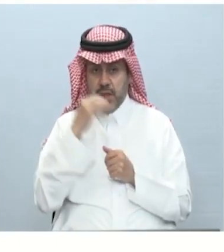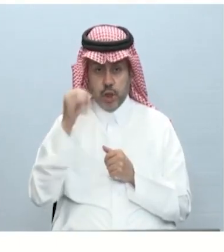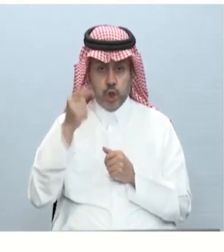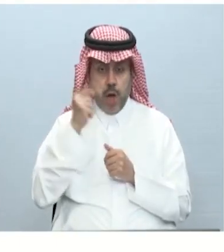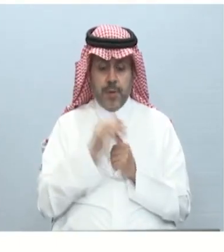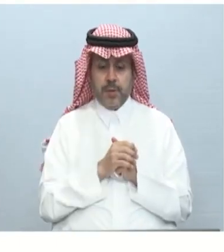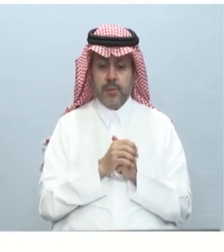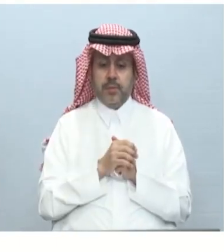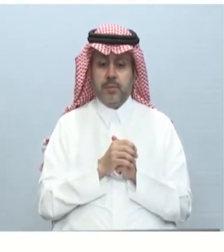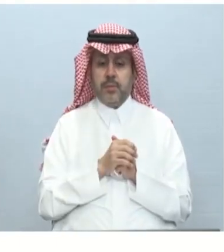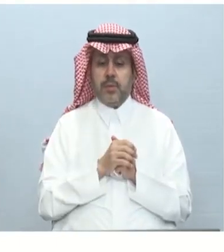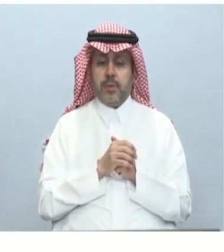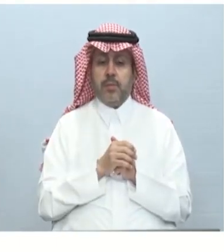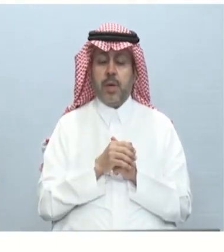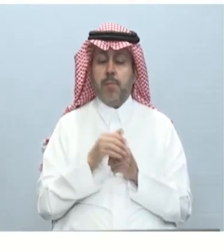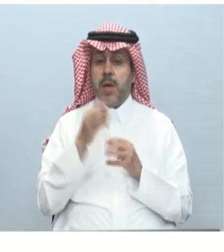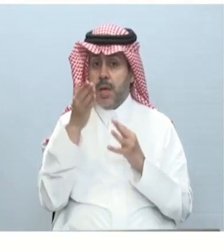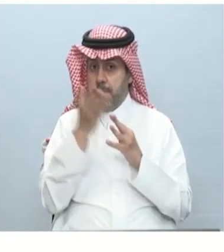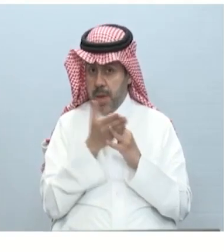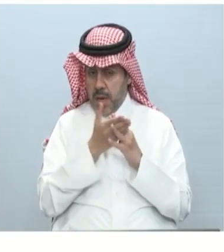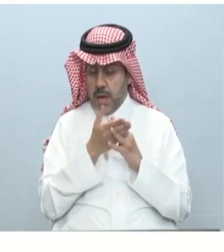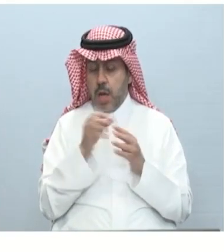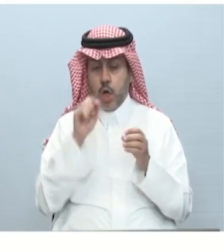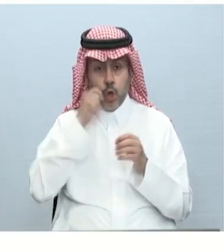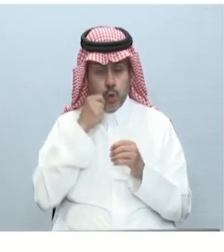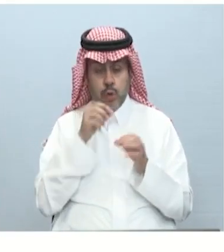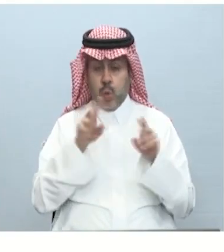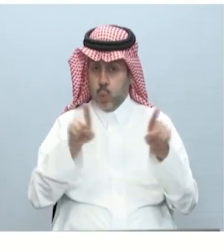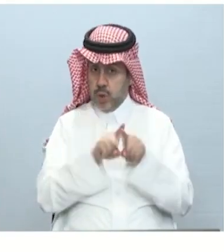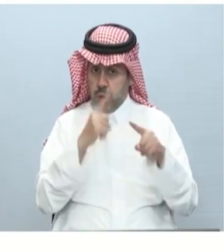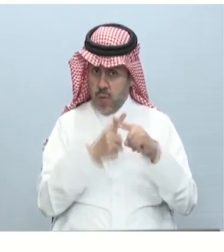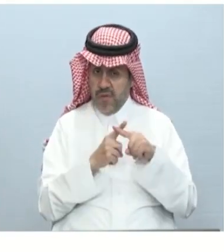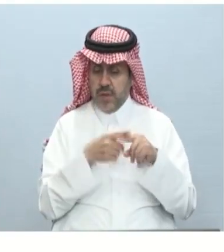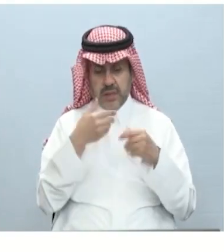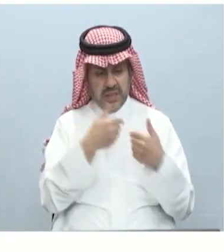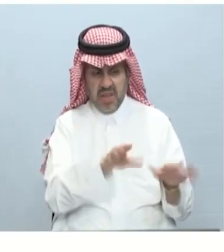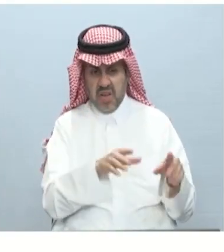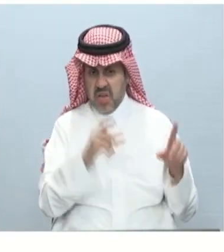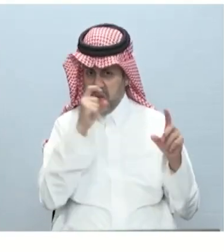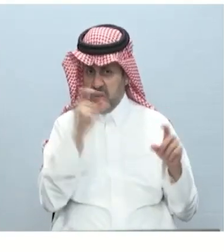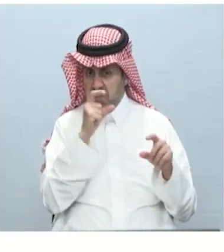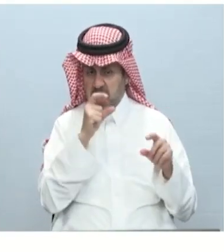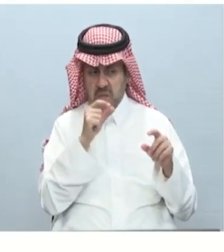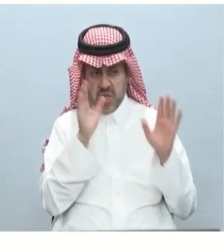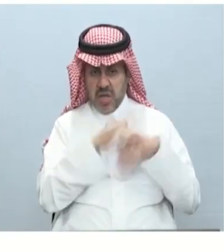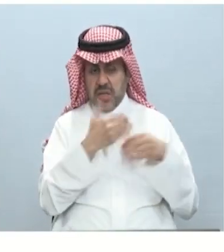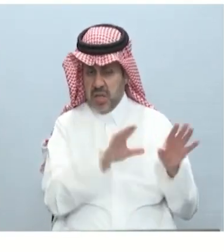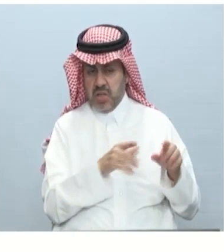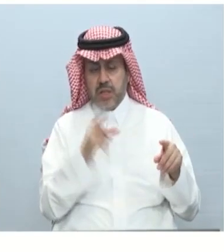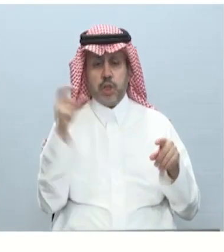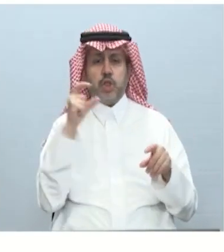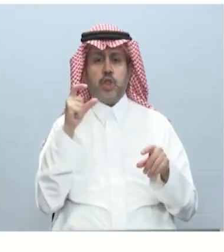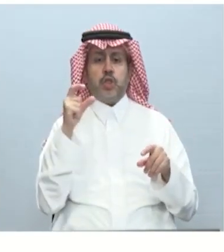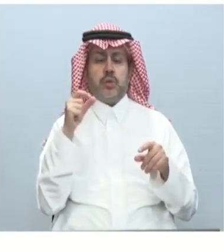النبي صلى الله عليه وسلم ان بين الرجل وبين الشرك والكفر ترك الصلاه وبينا هذا الكلام في